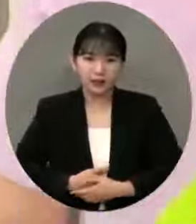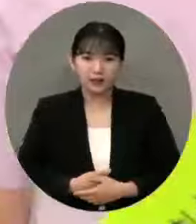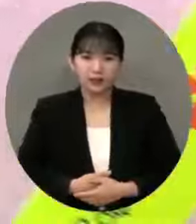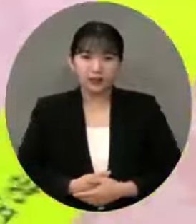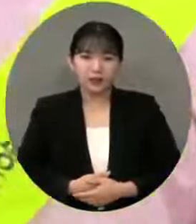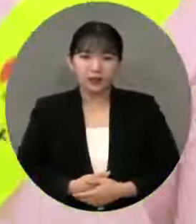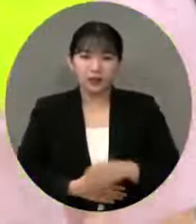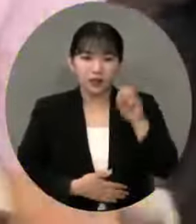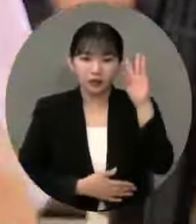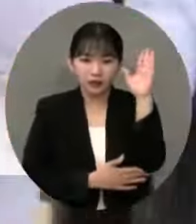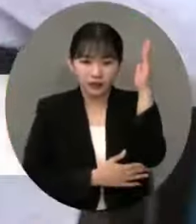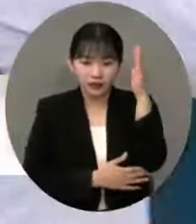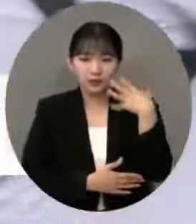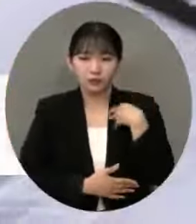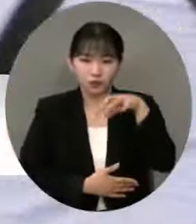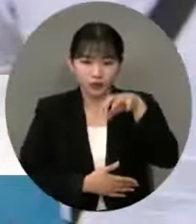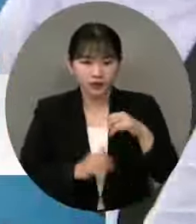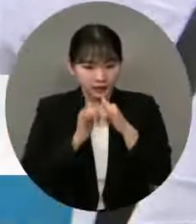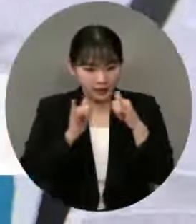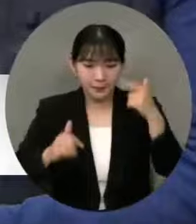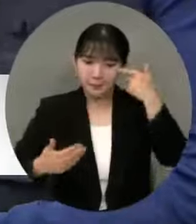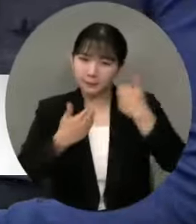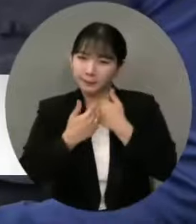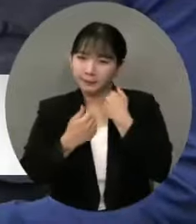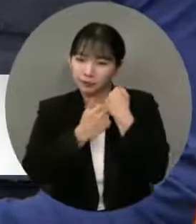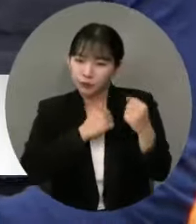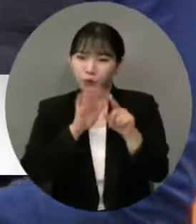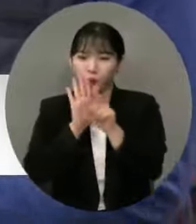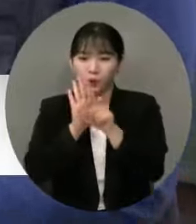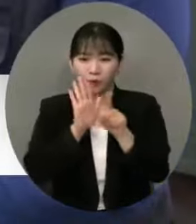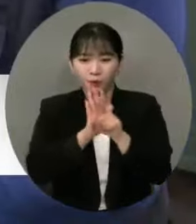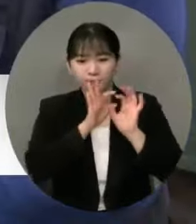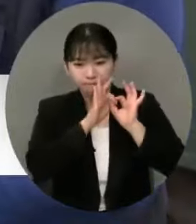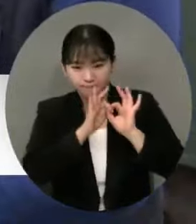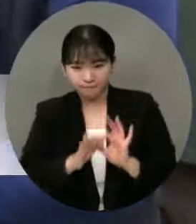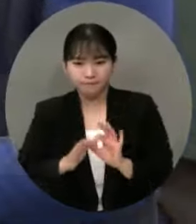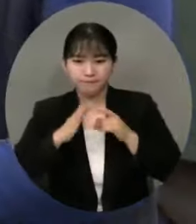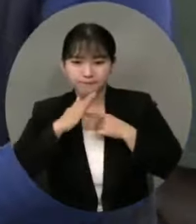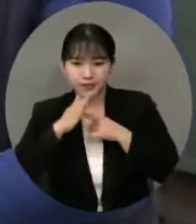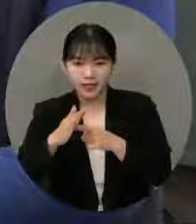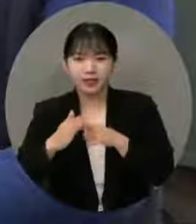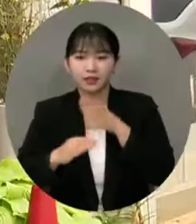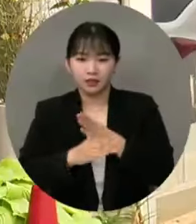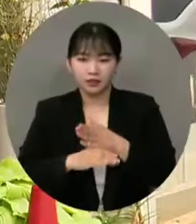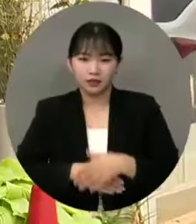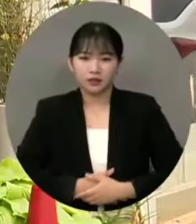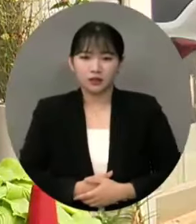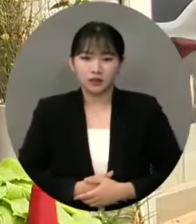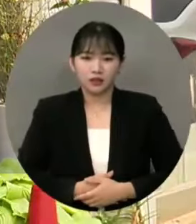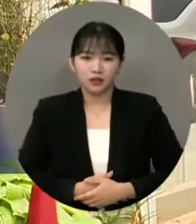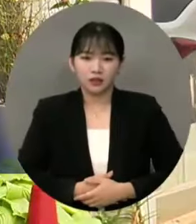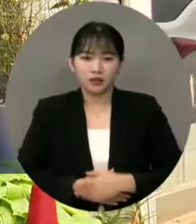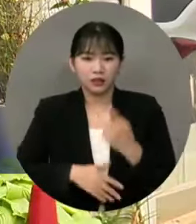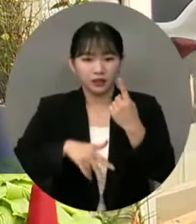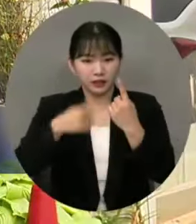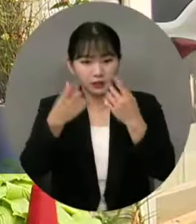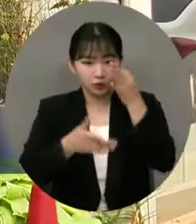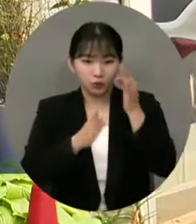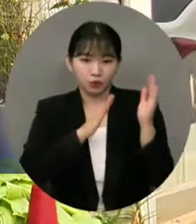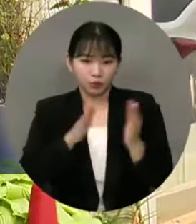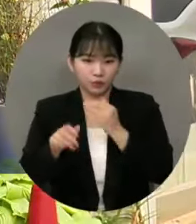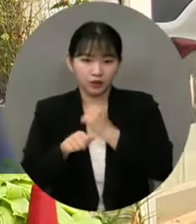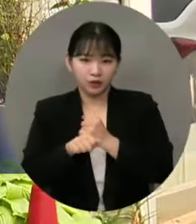드려. 광주시는 무안 주민들의 반발에도 홍보 캠페인을 강행하고 있습니다. 1조의 기금을